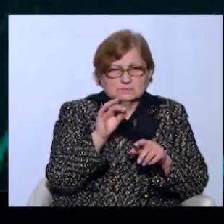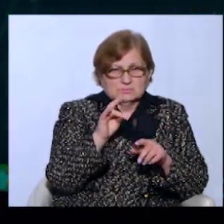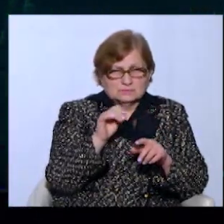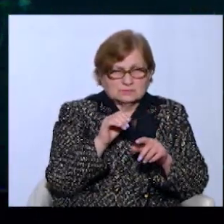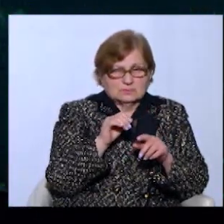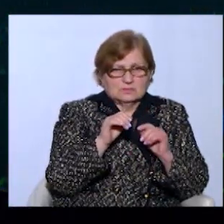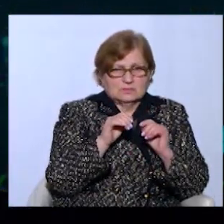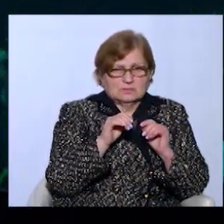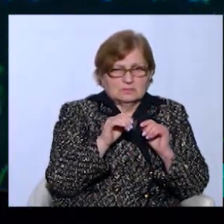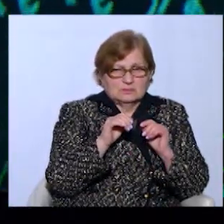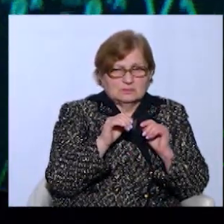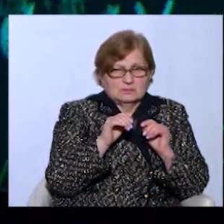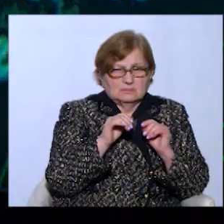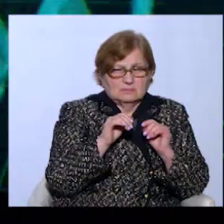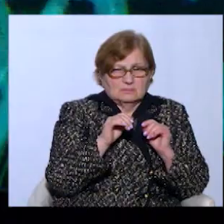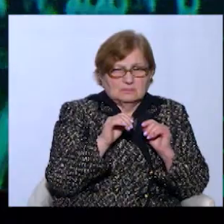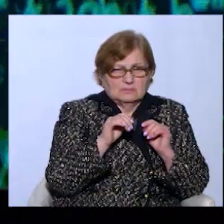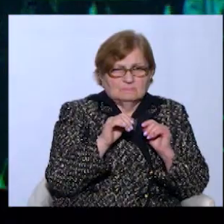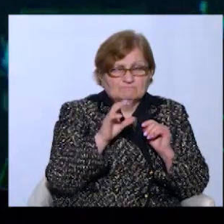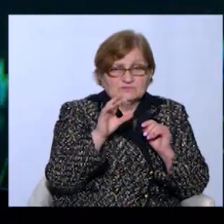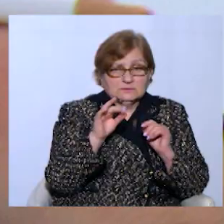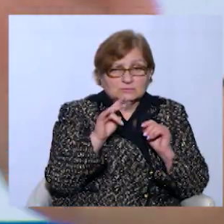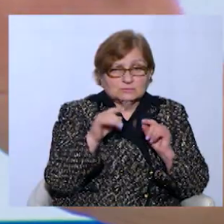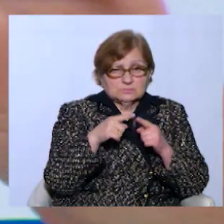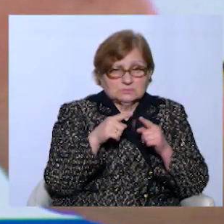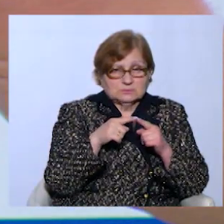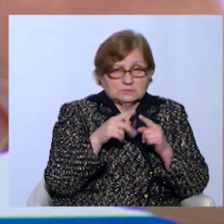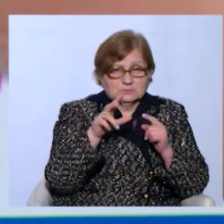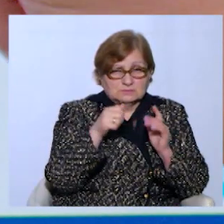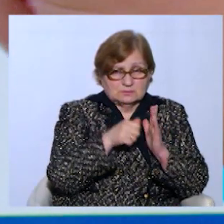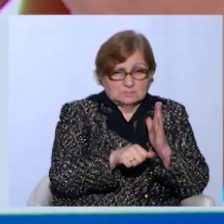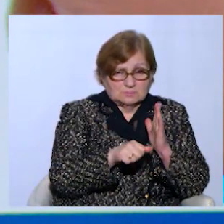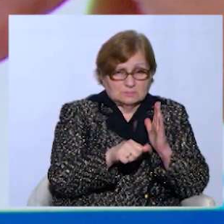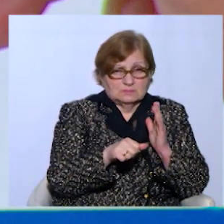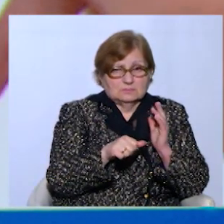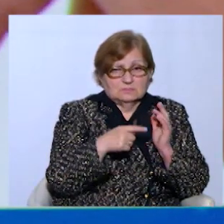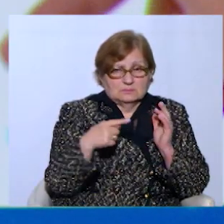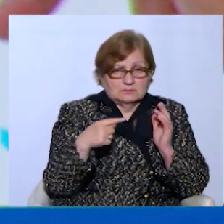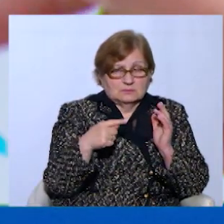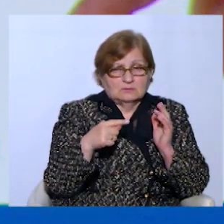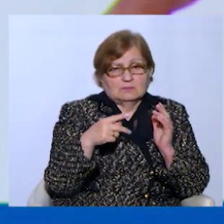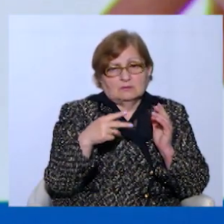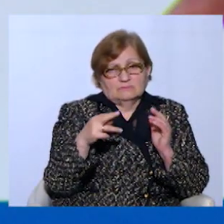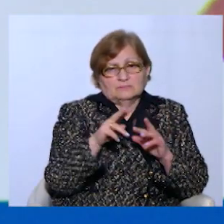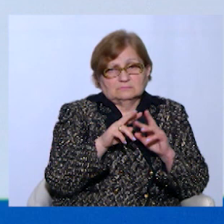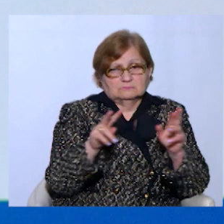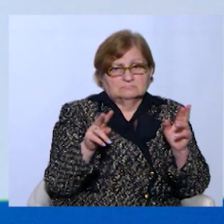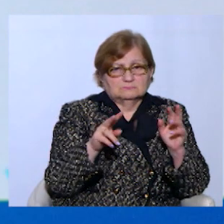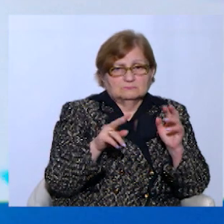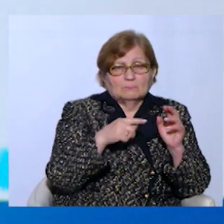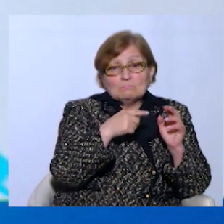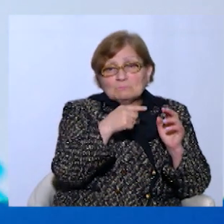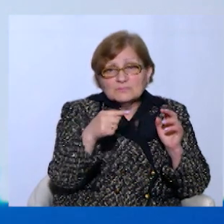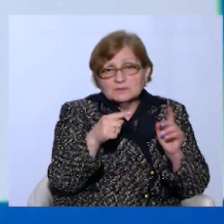აქ დამეტევა, აქ ცოტა აქედან დავიწყებ, sinusი 360 გრადუსი მინუს ალფა, შესაბამისი იქნება